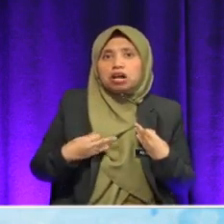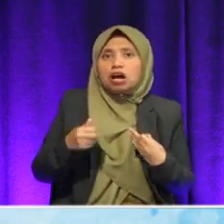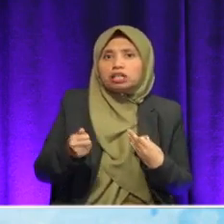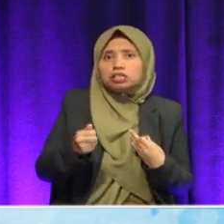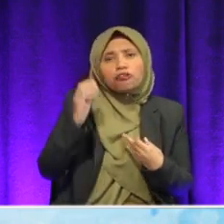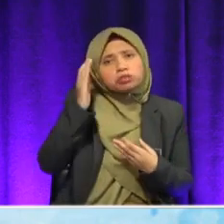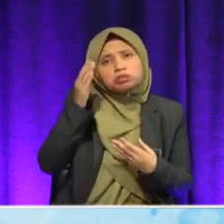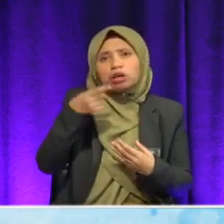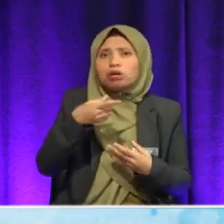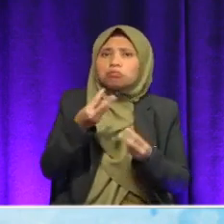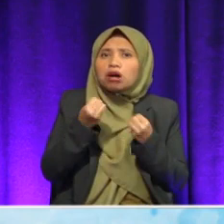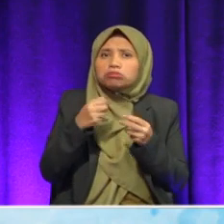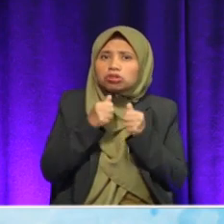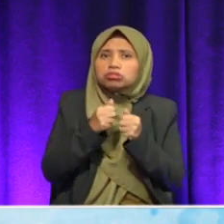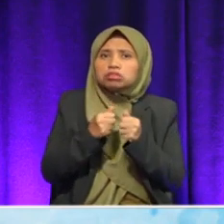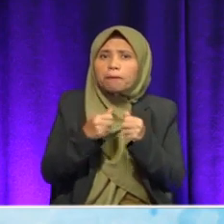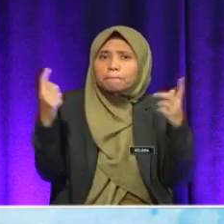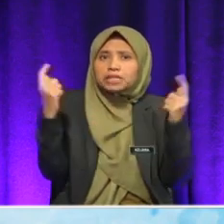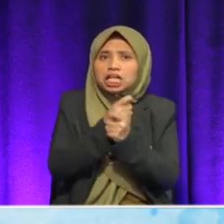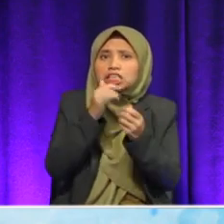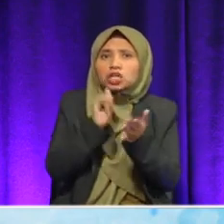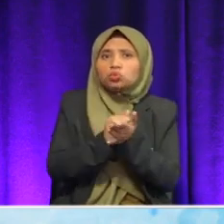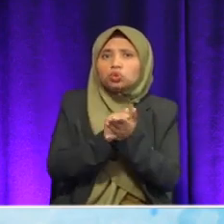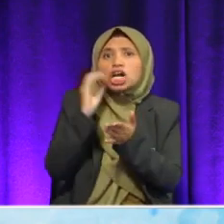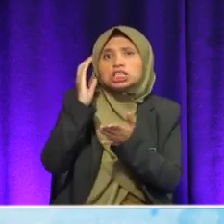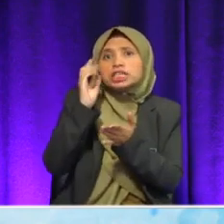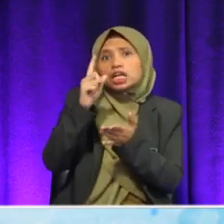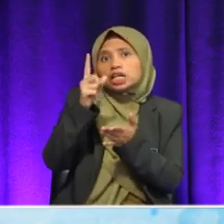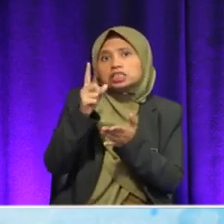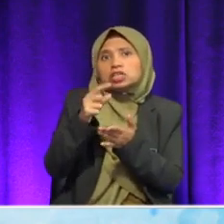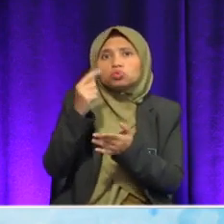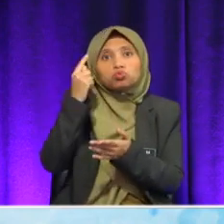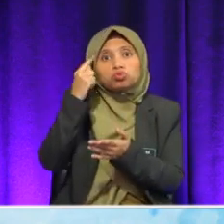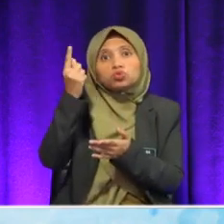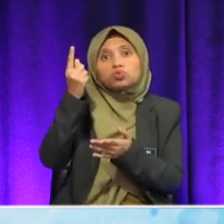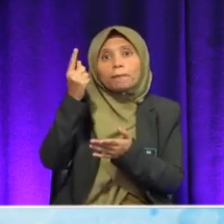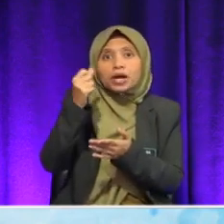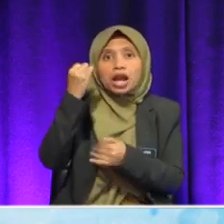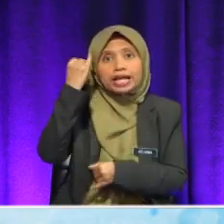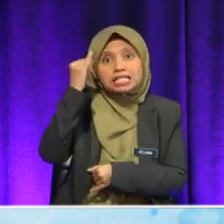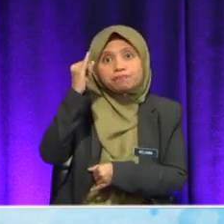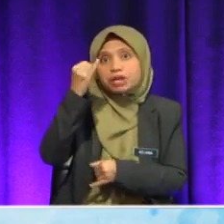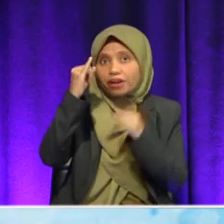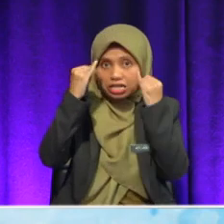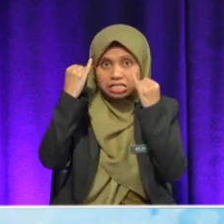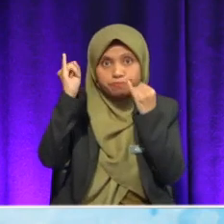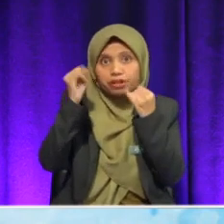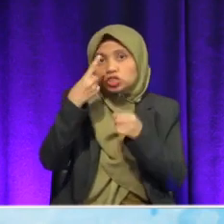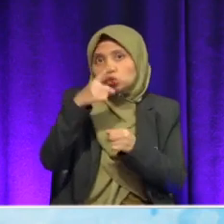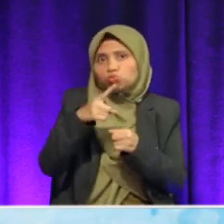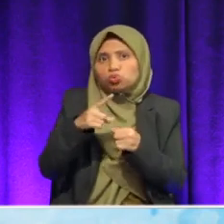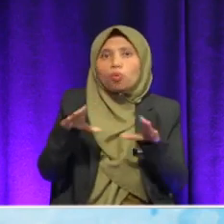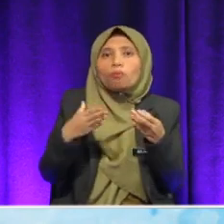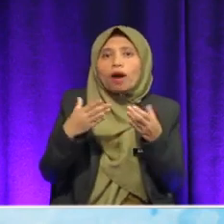pertandingan tersebut Jadi yang pertama cadangkan satu sumber inspirasi yang sesuai untuk rekaan itu dan